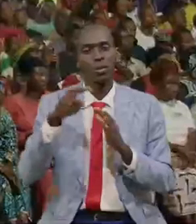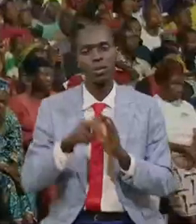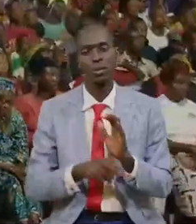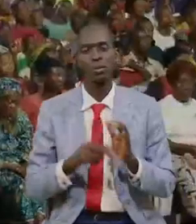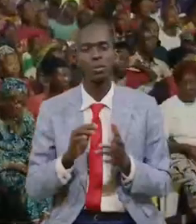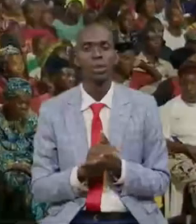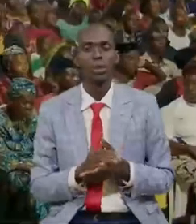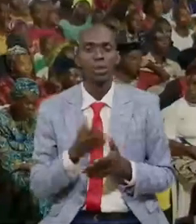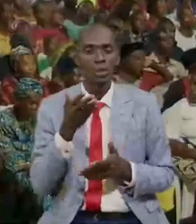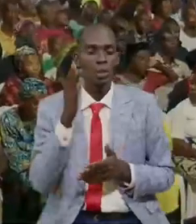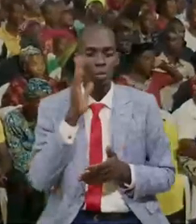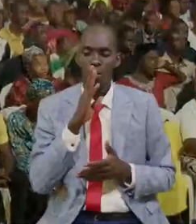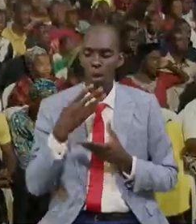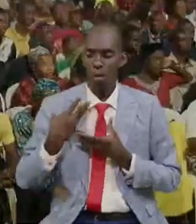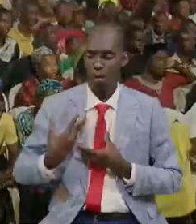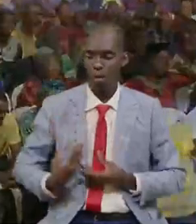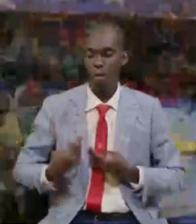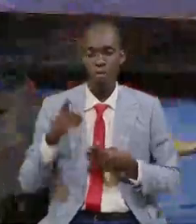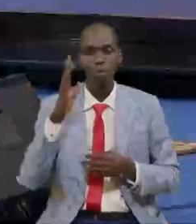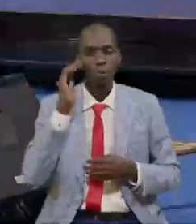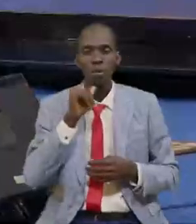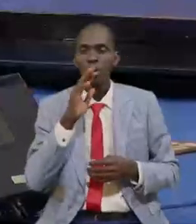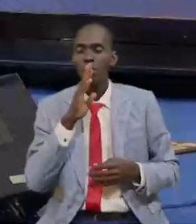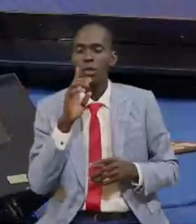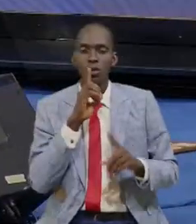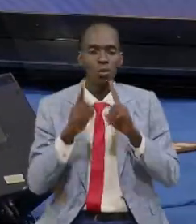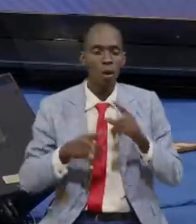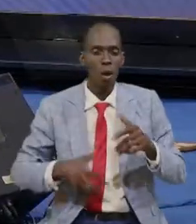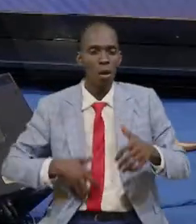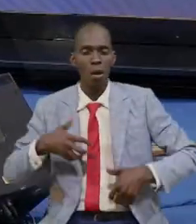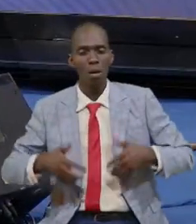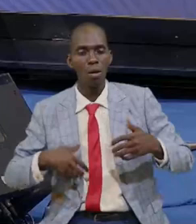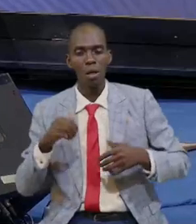aura la douceur. Vous ne serez plus une personne